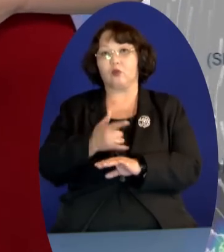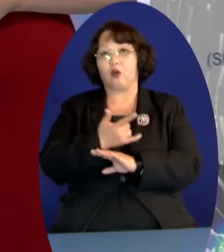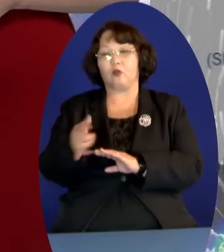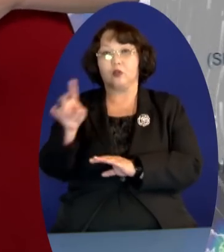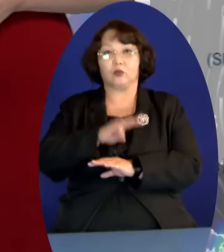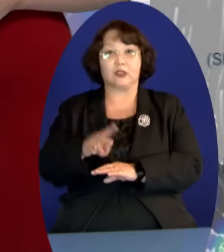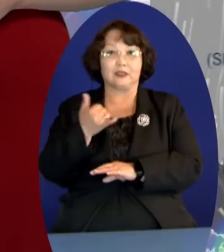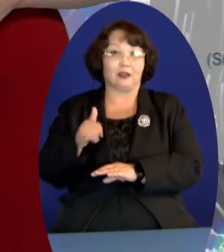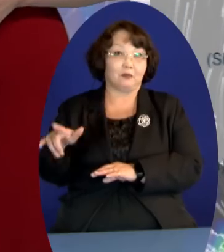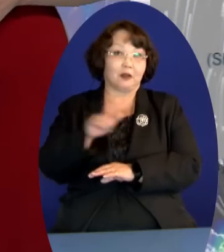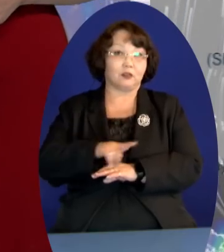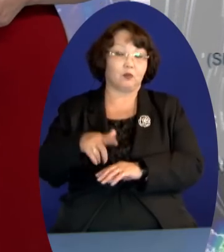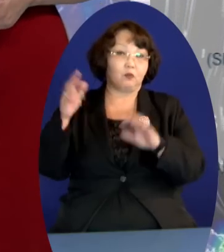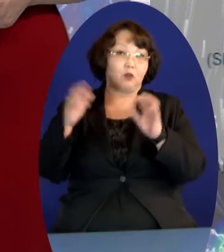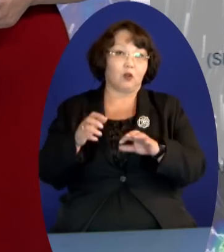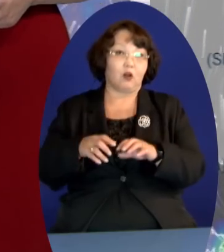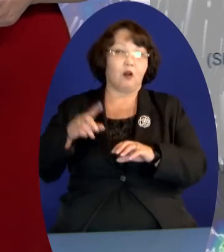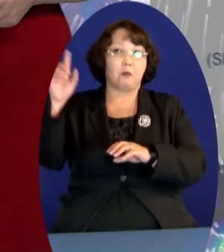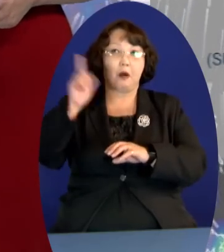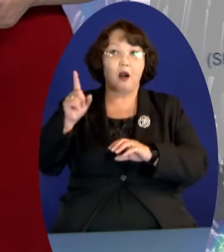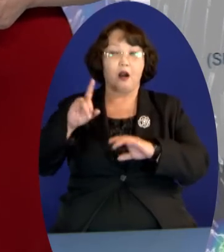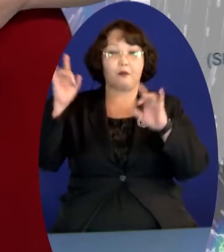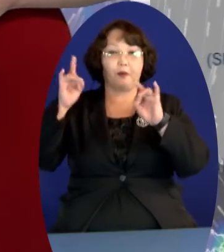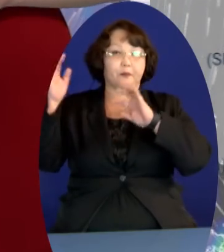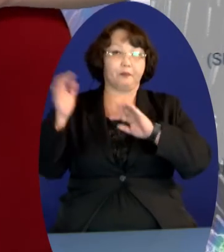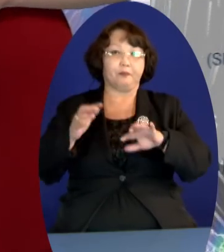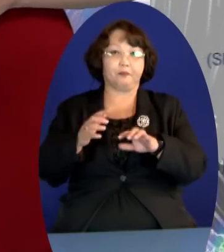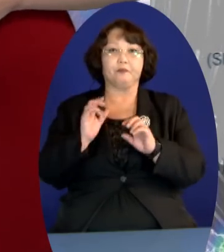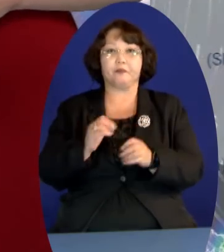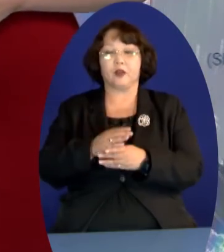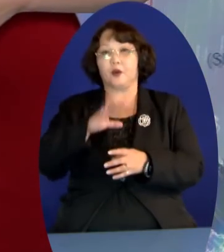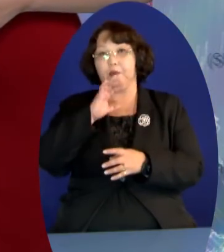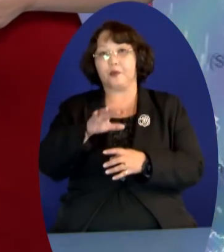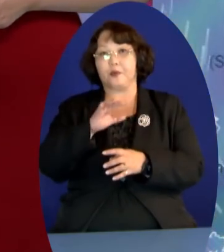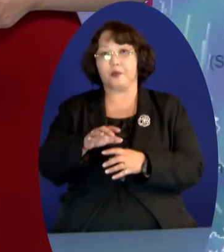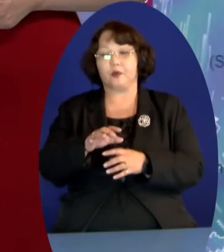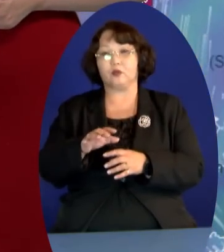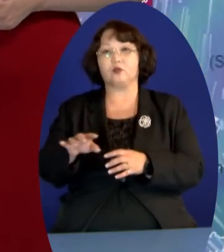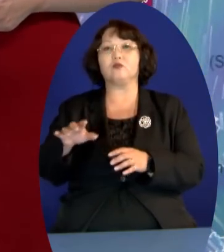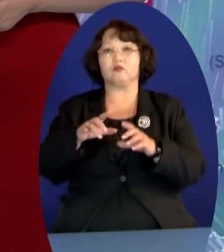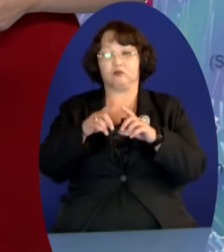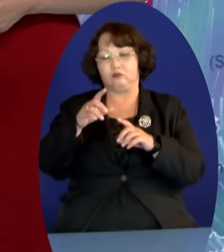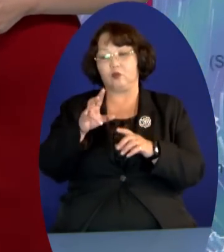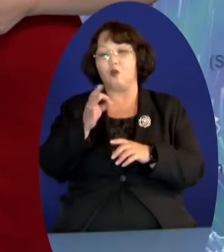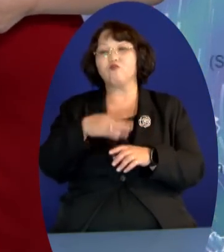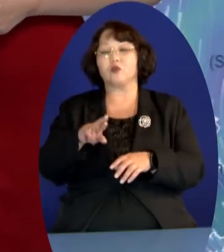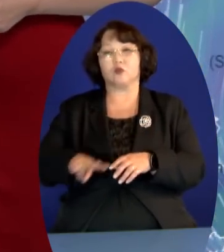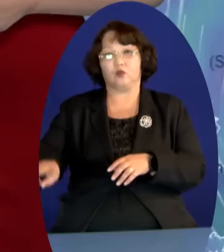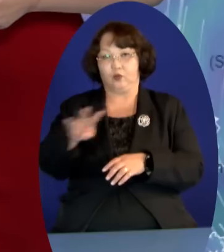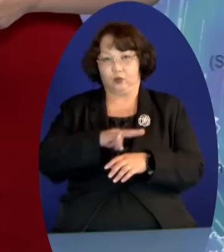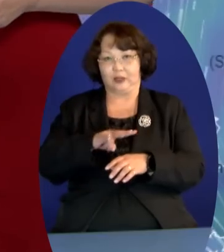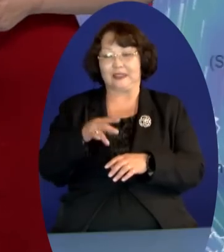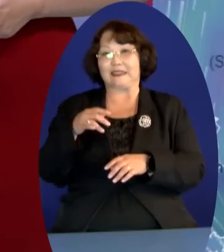аймгуудын нутгийн зарим газраар бороо, дууцахилгаантай адар бороо орно. Салхины чиглийн хувьд нутгийн өмнө хэсэгтээ бол өмнө зүгээс бусад нутгаараа